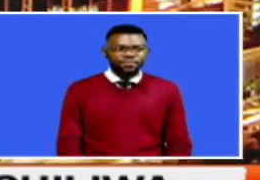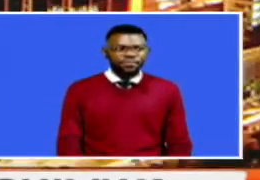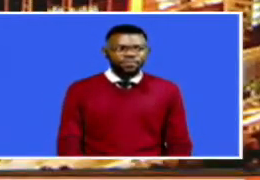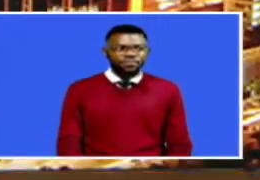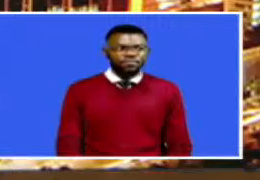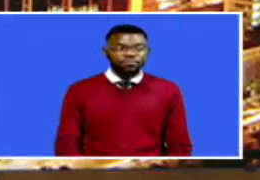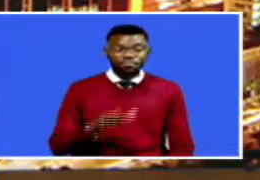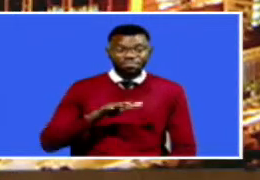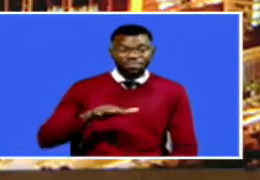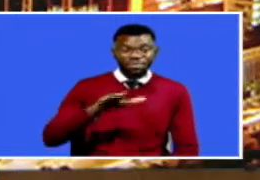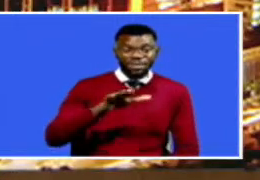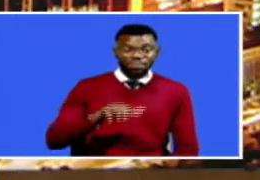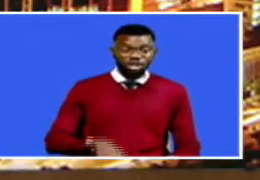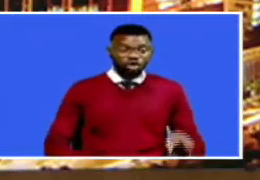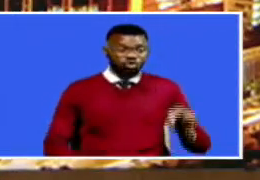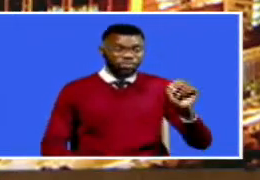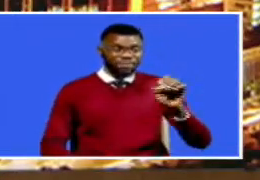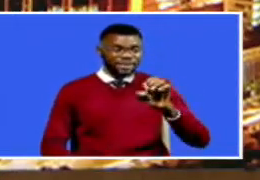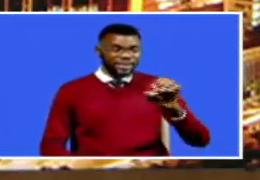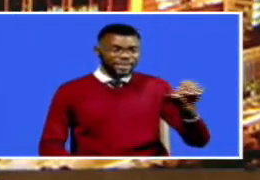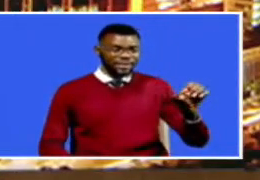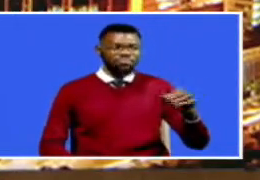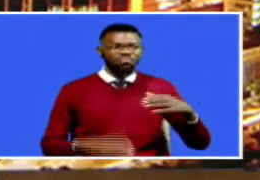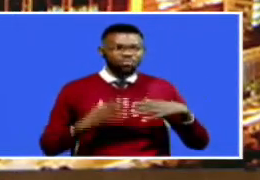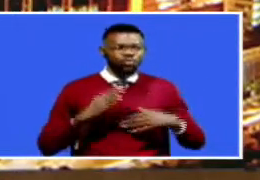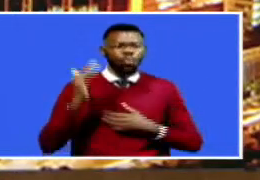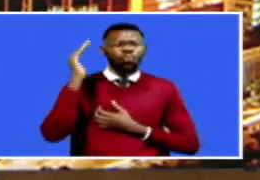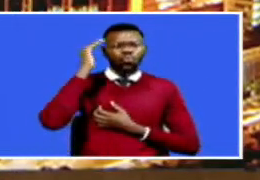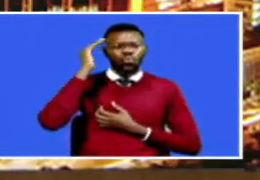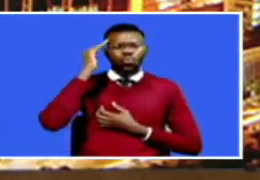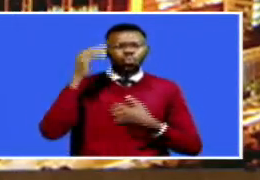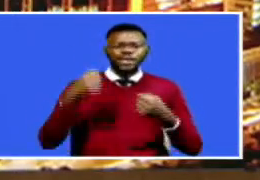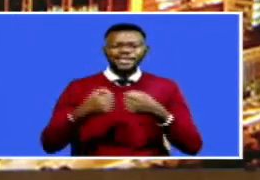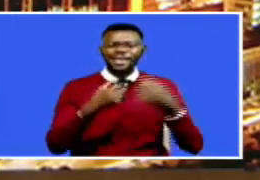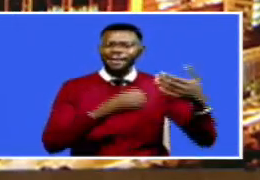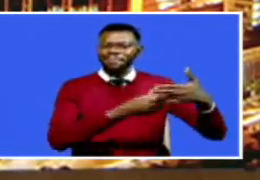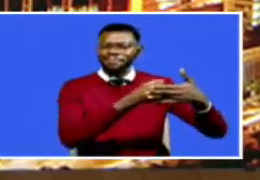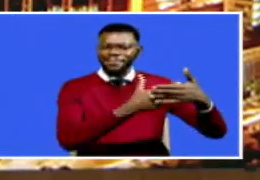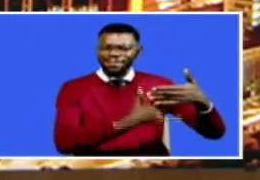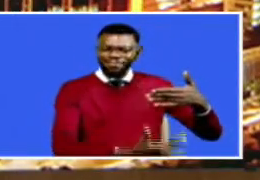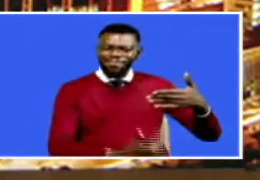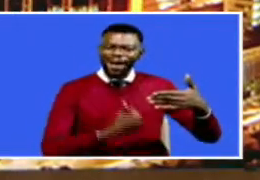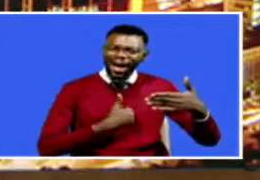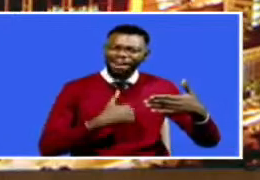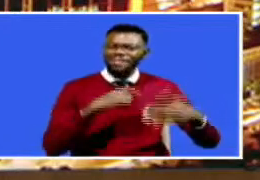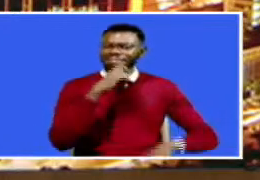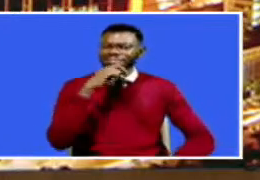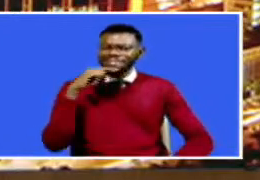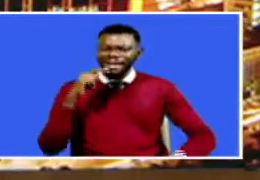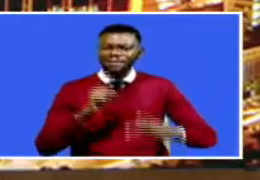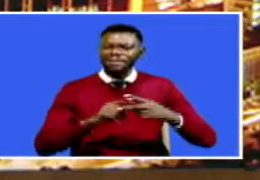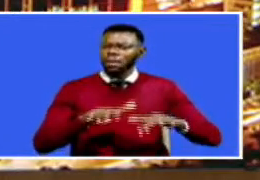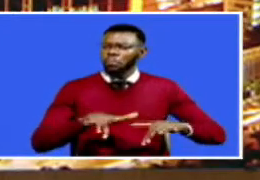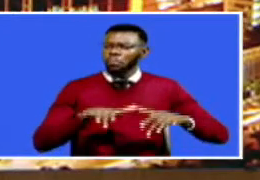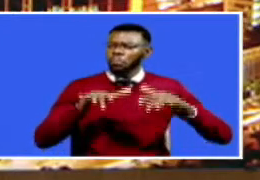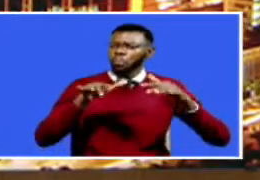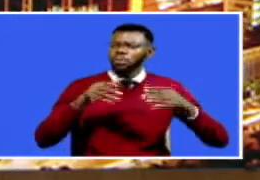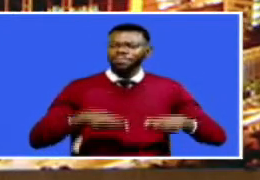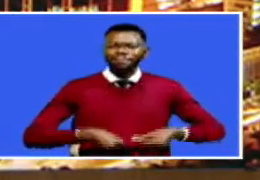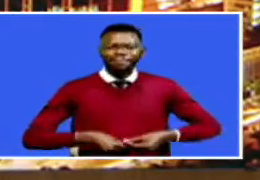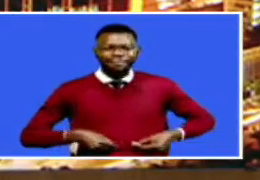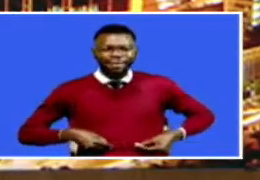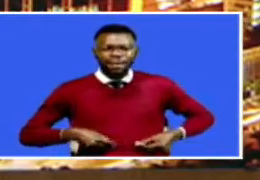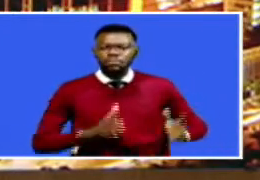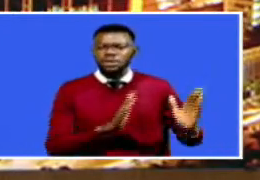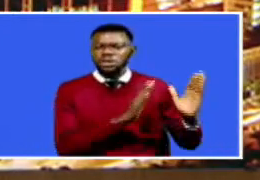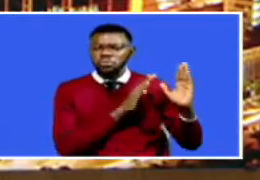Mtazamaji, eneo la kaskazini mashariki mwa Kenya linafahamika kwa changamoto si haba. Si kiangazi, mafuriko, bala njaa,